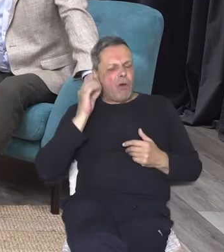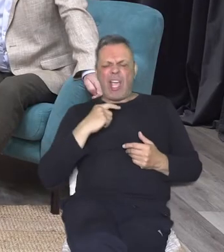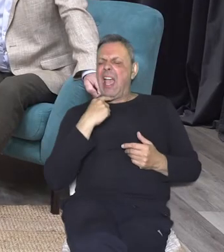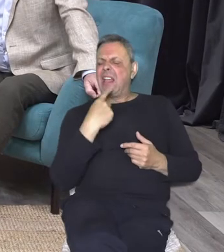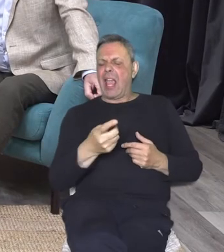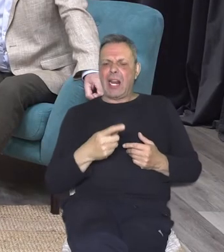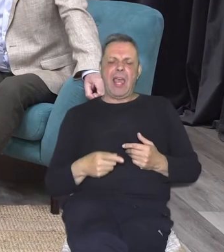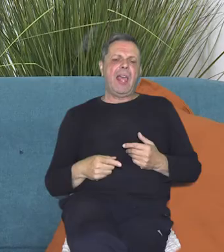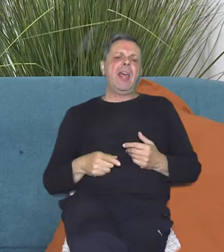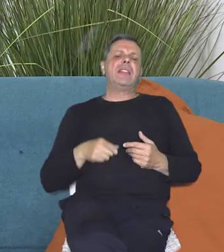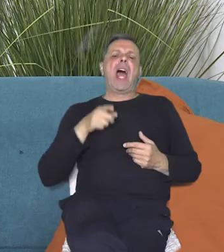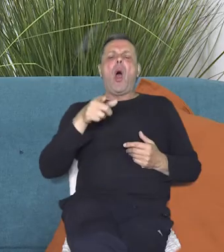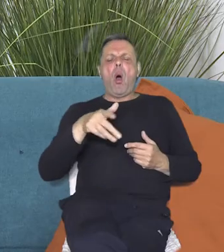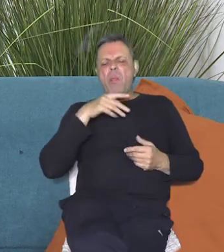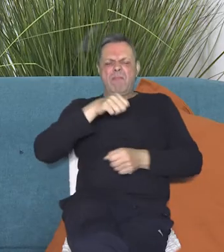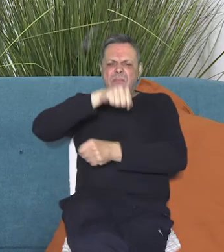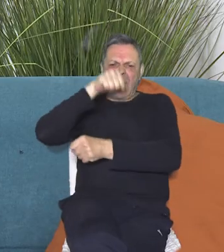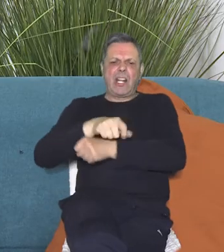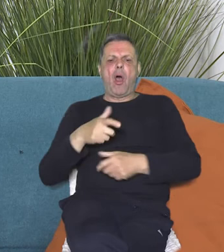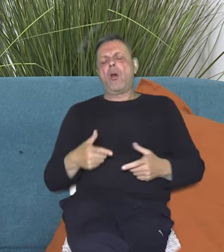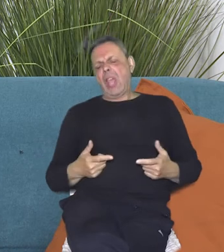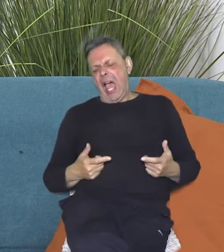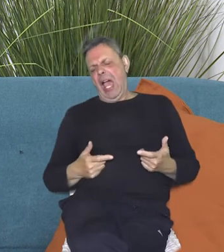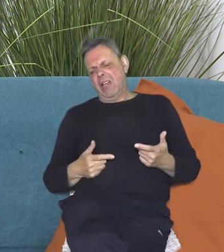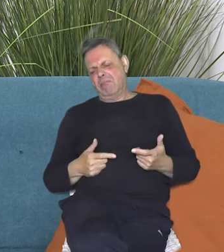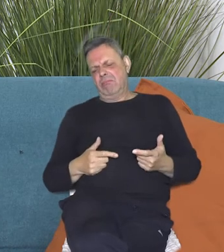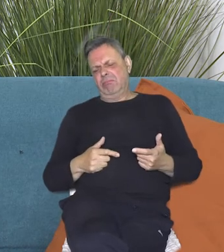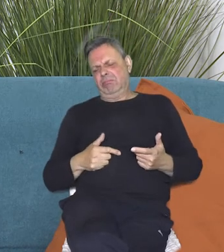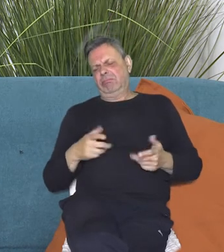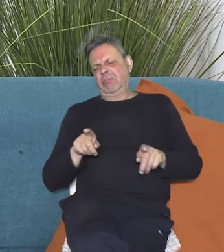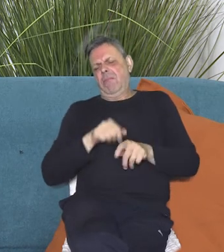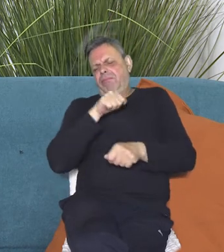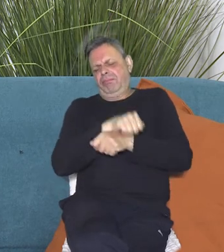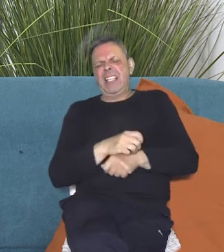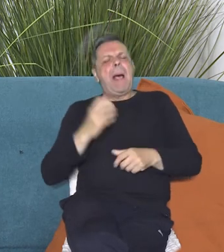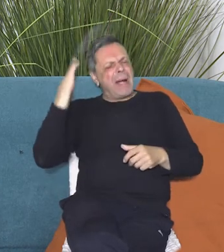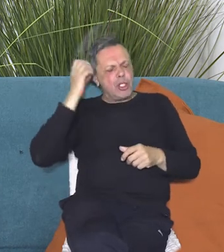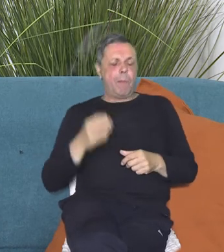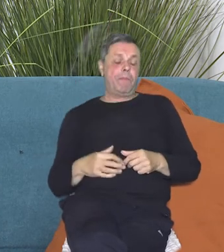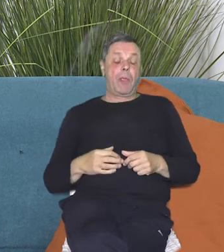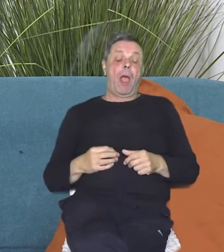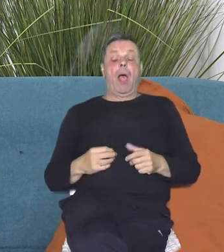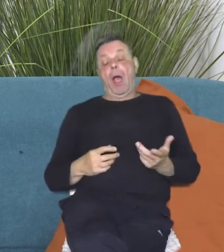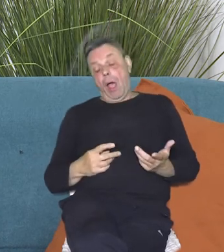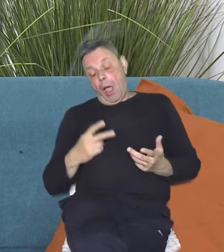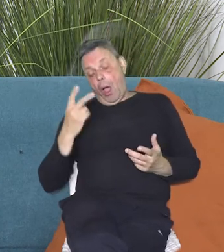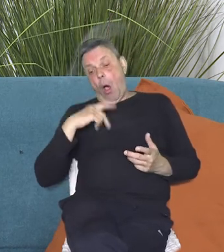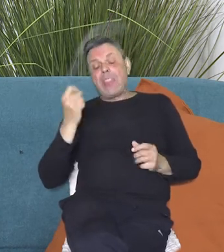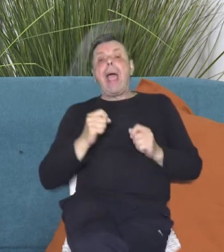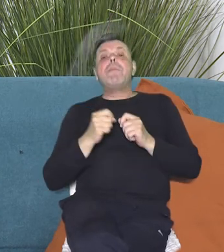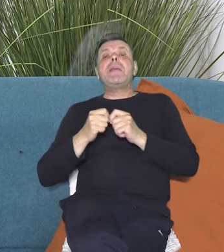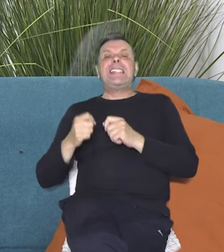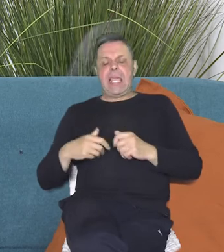godina, tvrdila je kad ju je Epstein natjerao da uđe u odnosa sa princom Andrewom. Princ Andrew je onda nakon toga